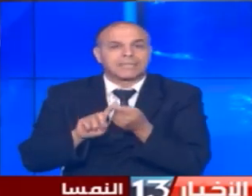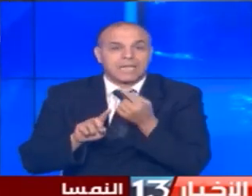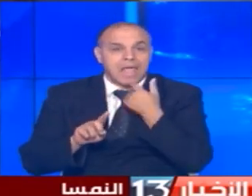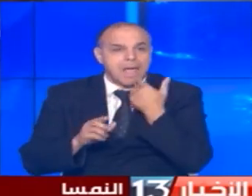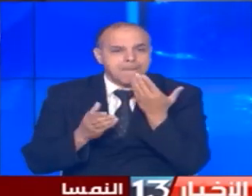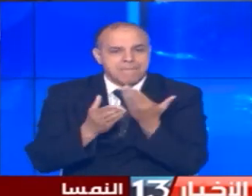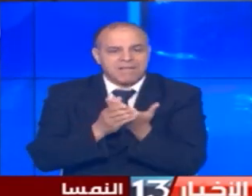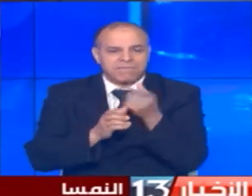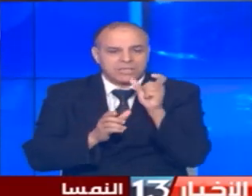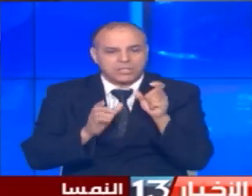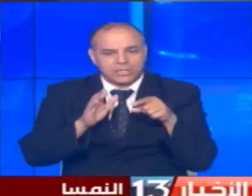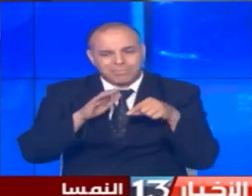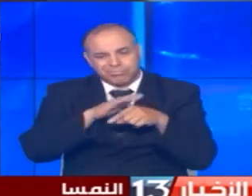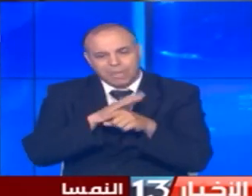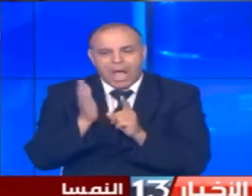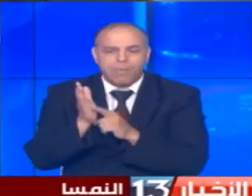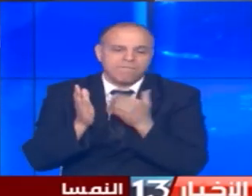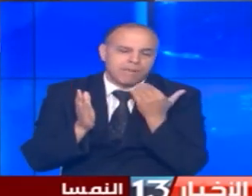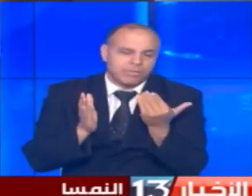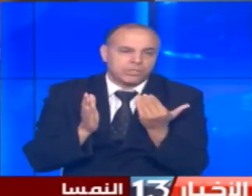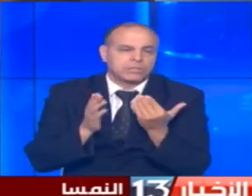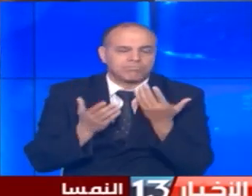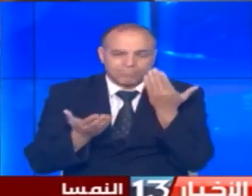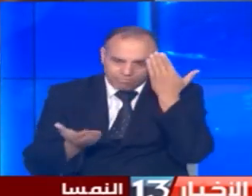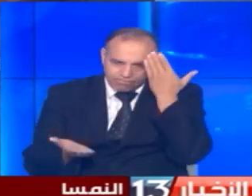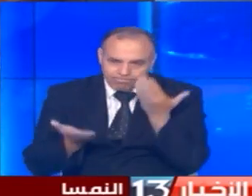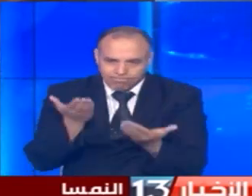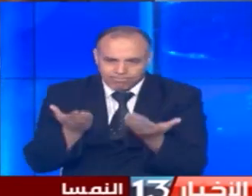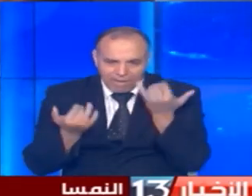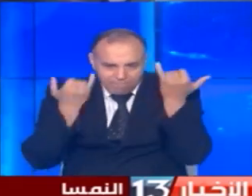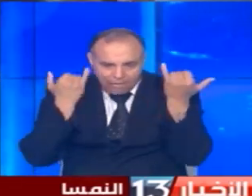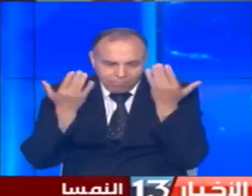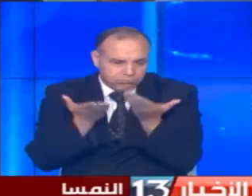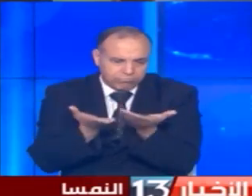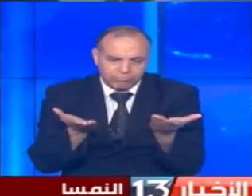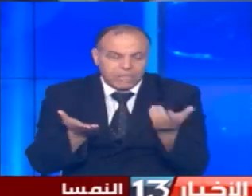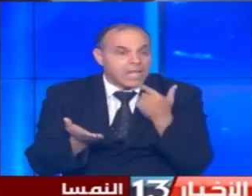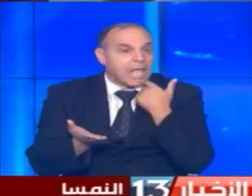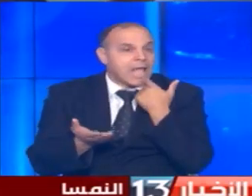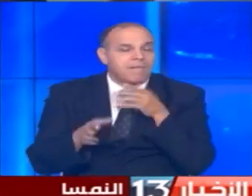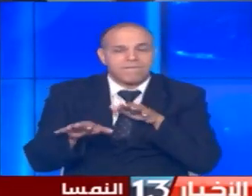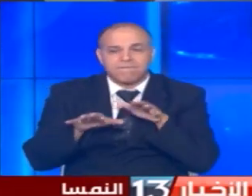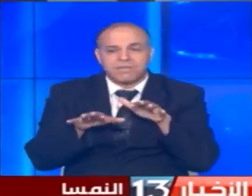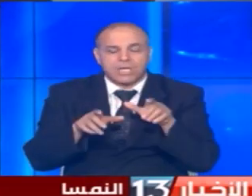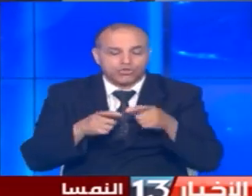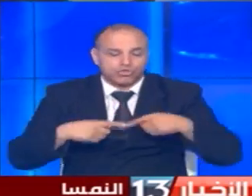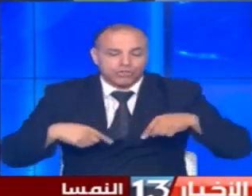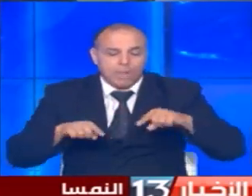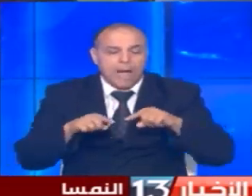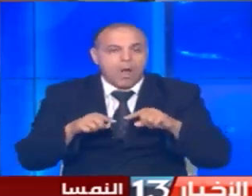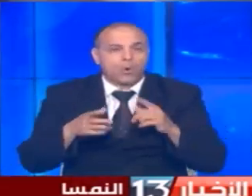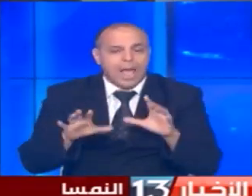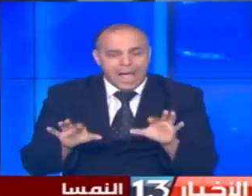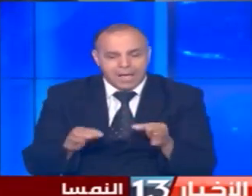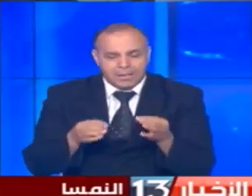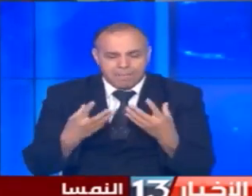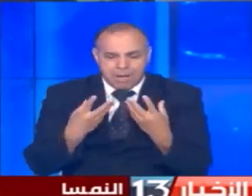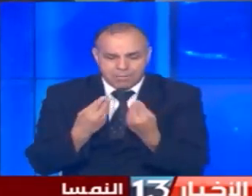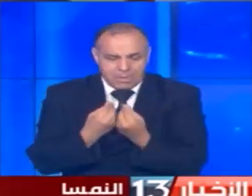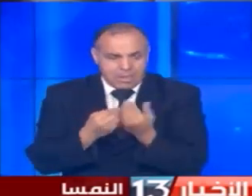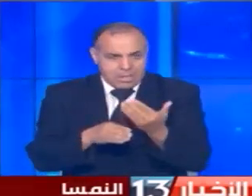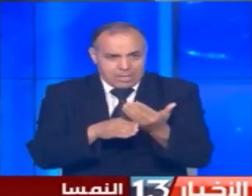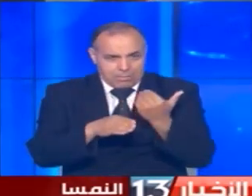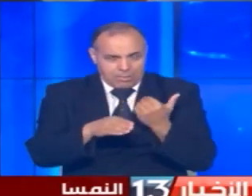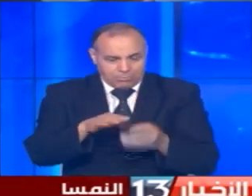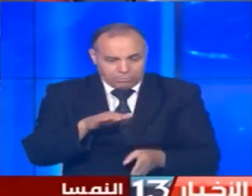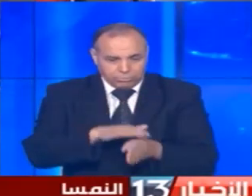ملف الهجرة غير النظامية الذي تتباعد فيه وجهات النظر. ويسارع المجتمعون إلى إيجاد حل توافقي قبل